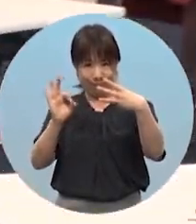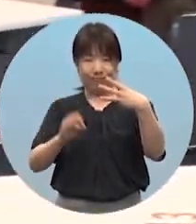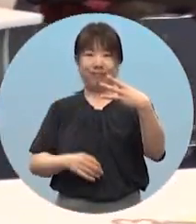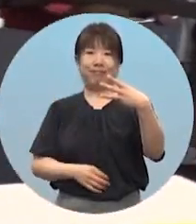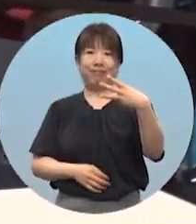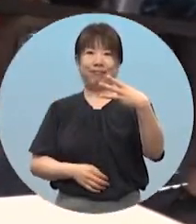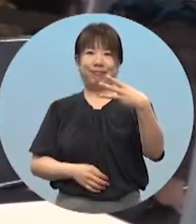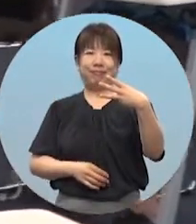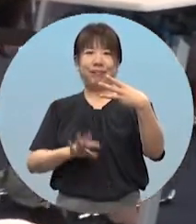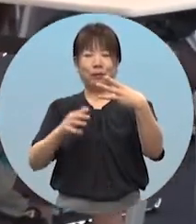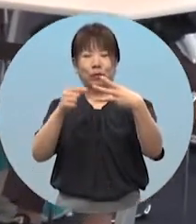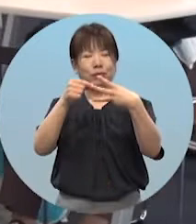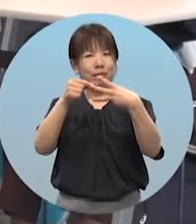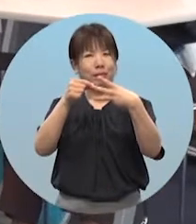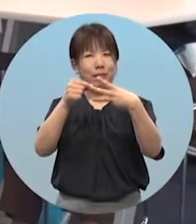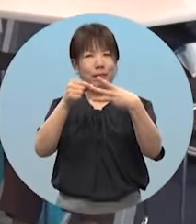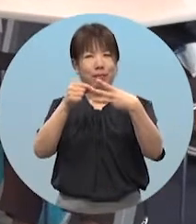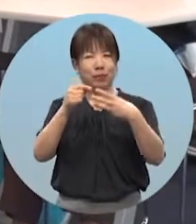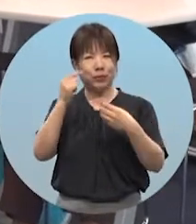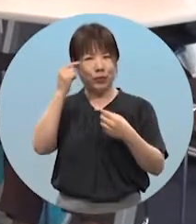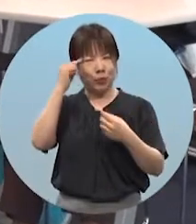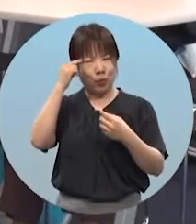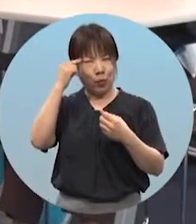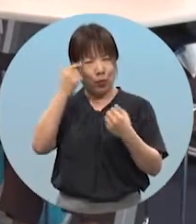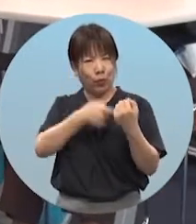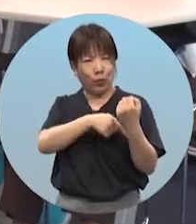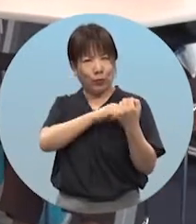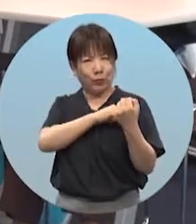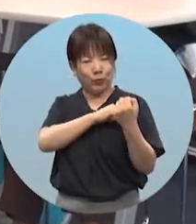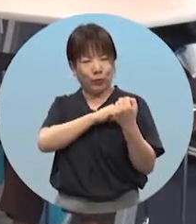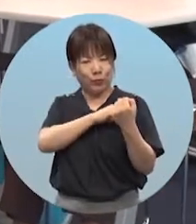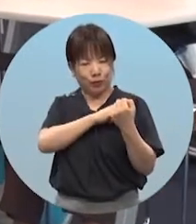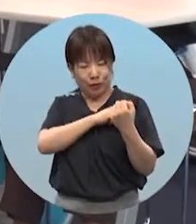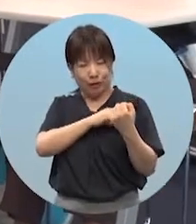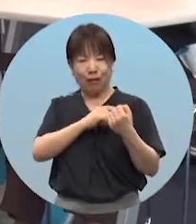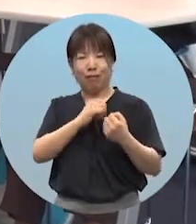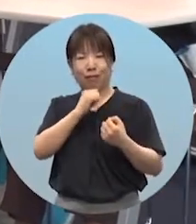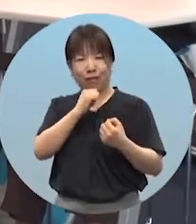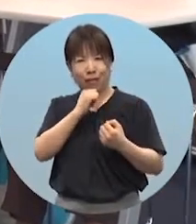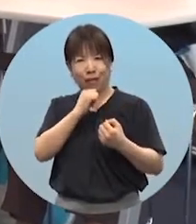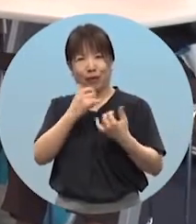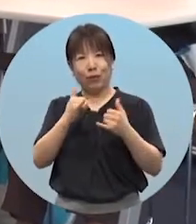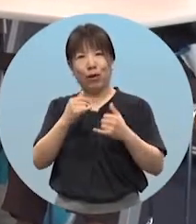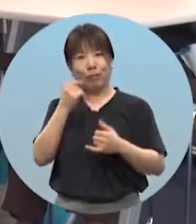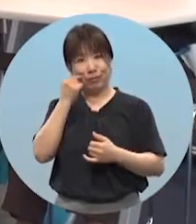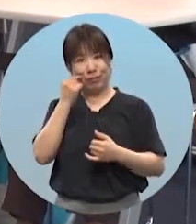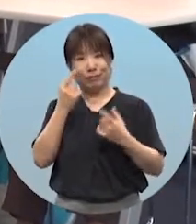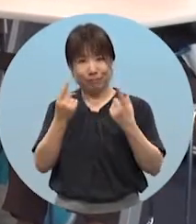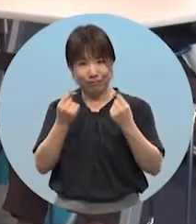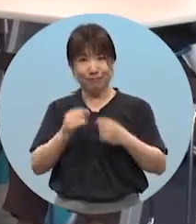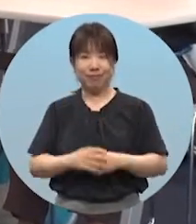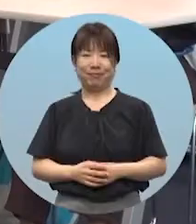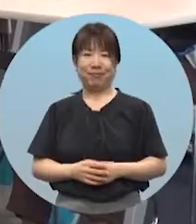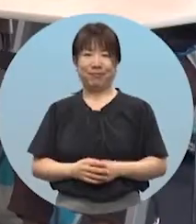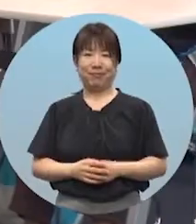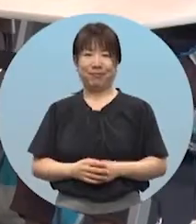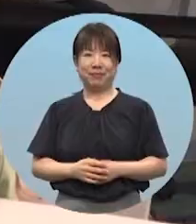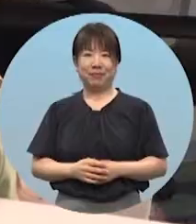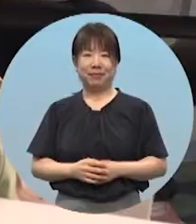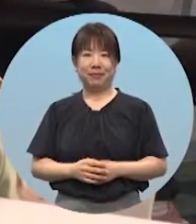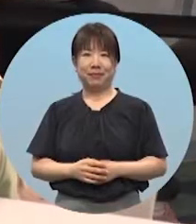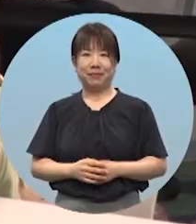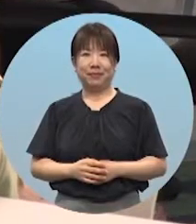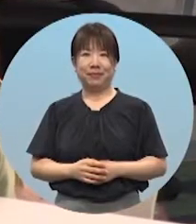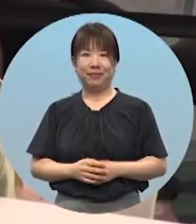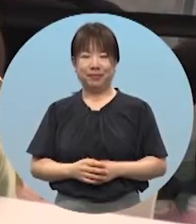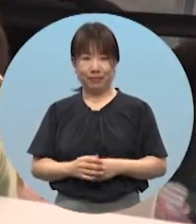2番目の超能力で調べるは超能力がある人だけですけど、1番挙げた方が一番多かったですけど、